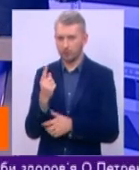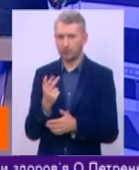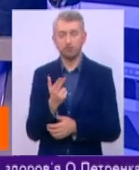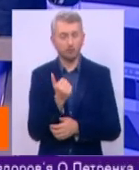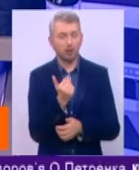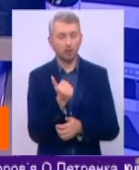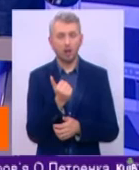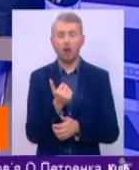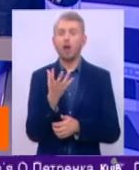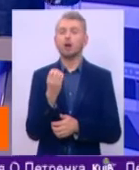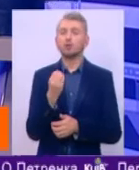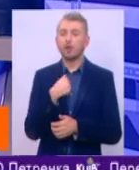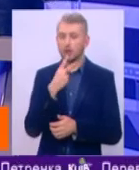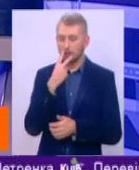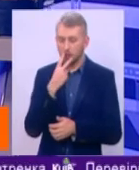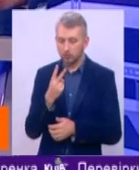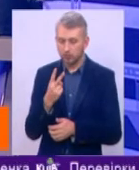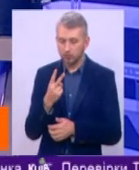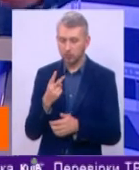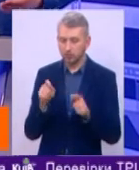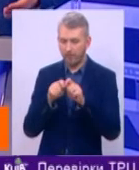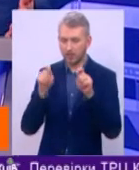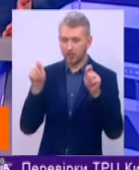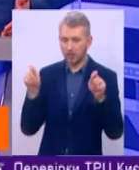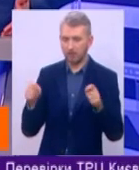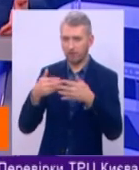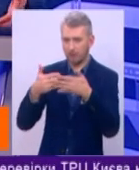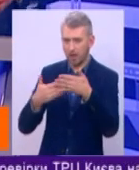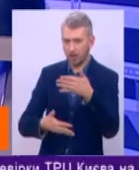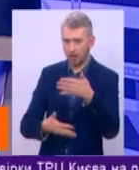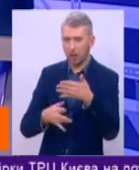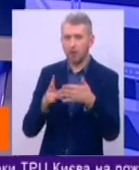згадували. Але ще, ось я дивлюсь, відкрив безпосередньо перелік. Так?